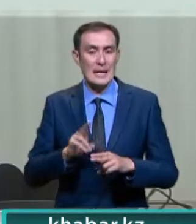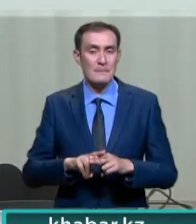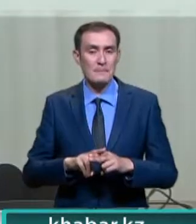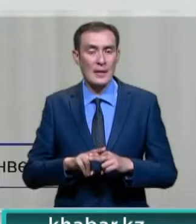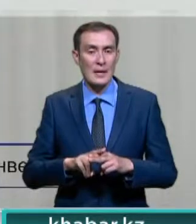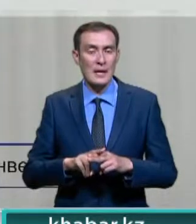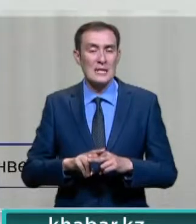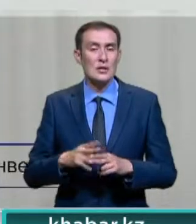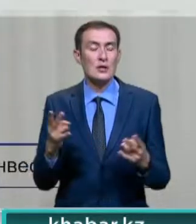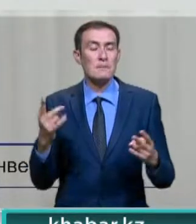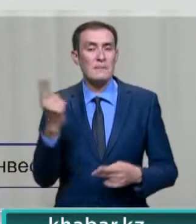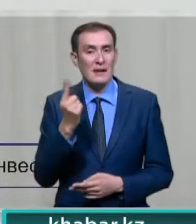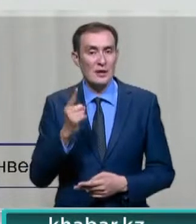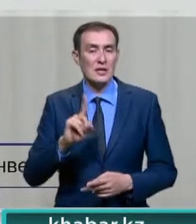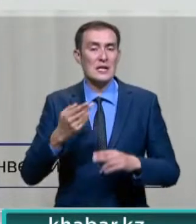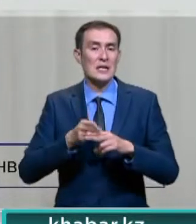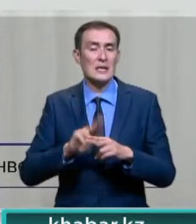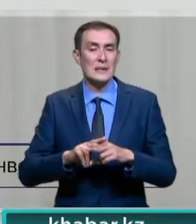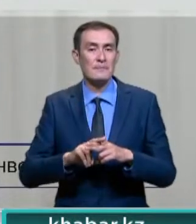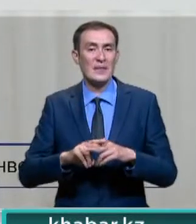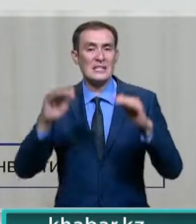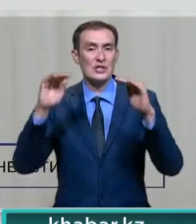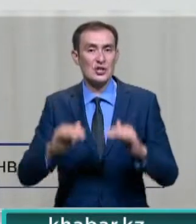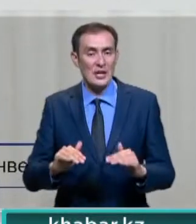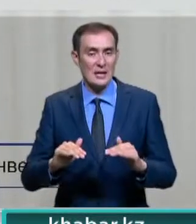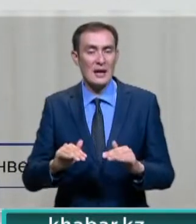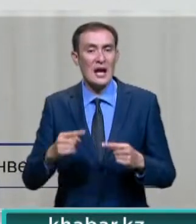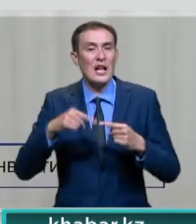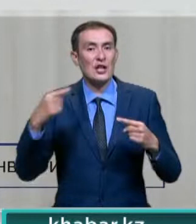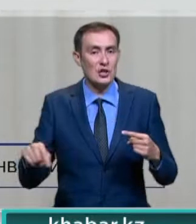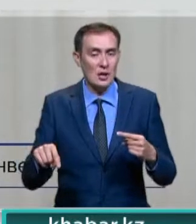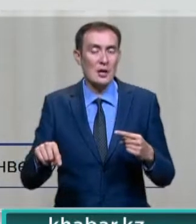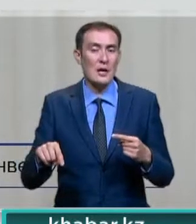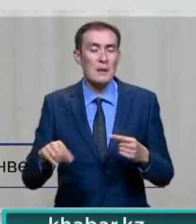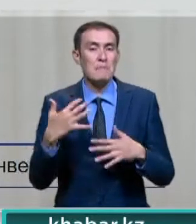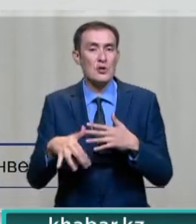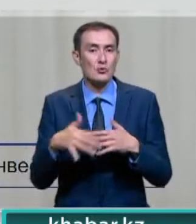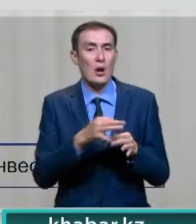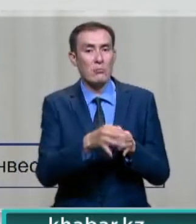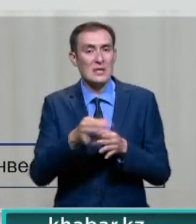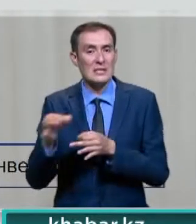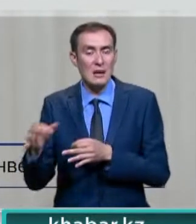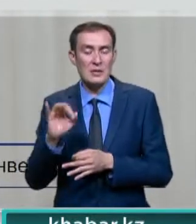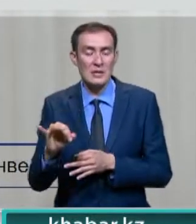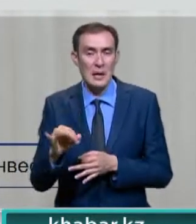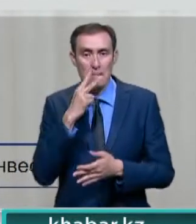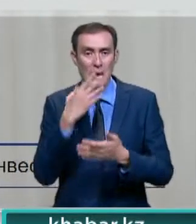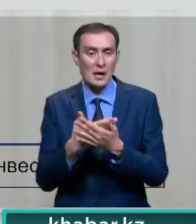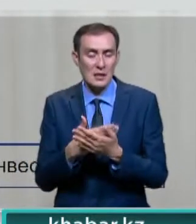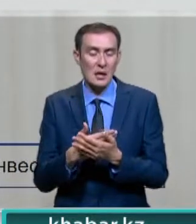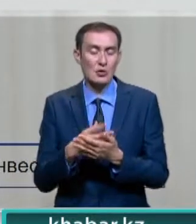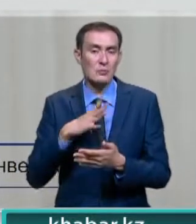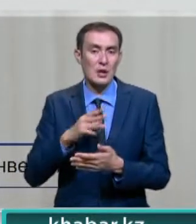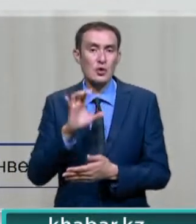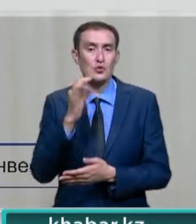во-первых, снижение разрывов между регионами И также показатели направлены на